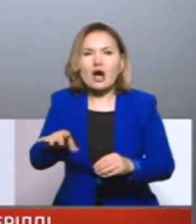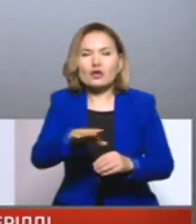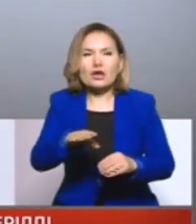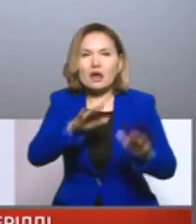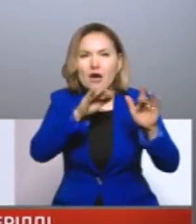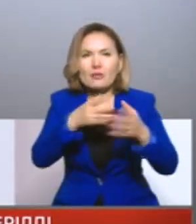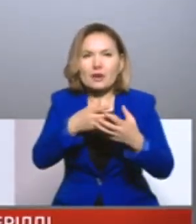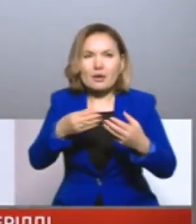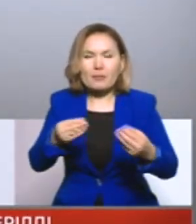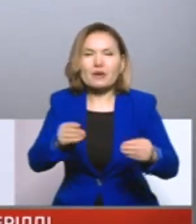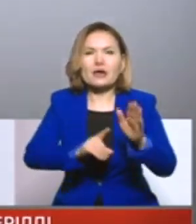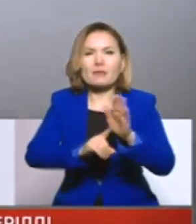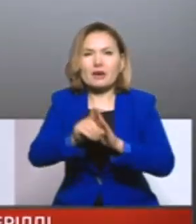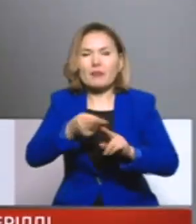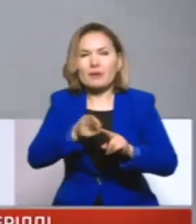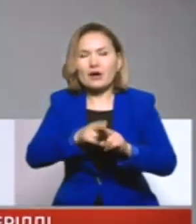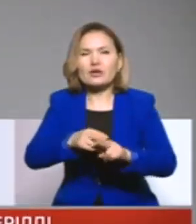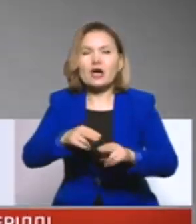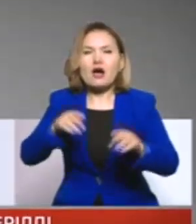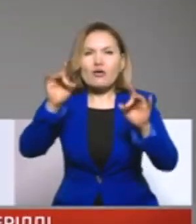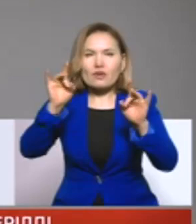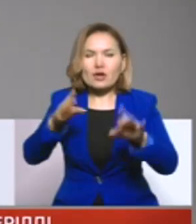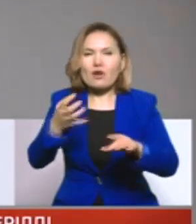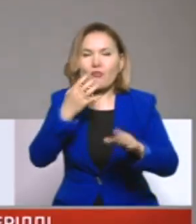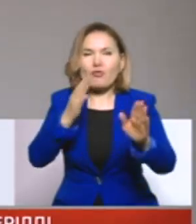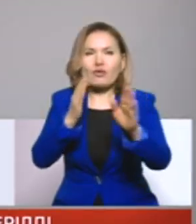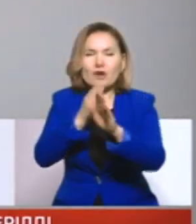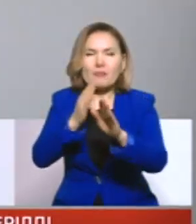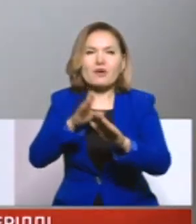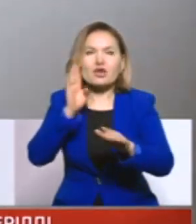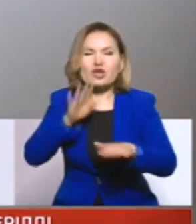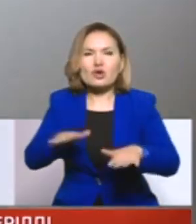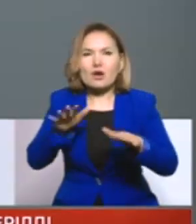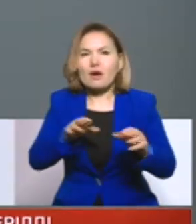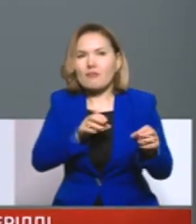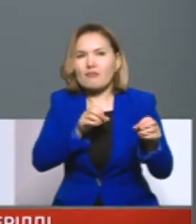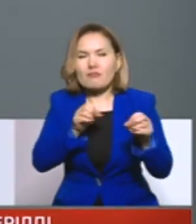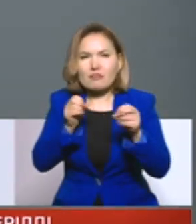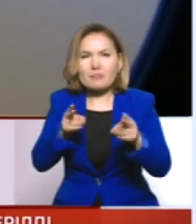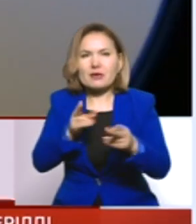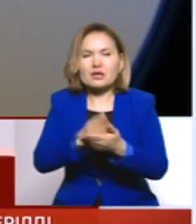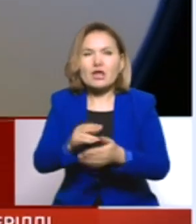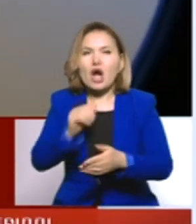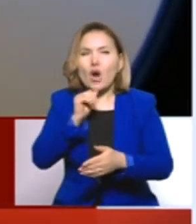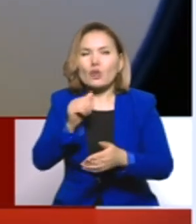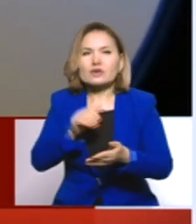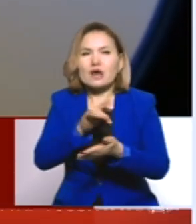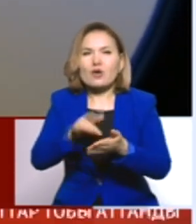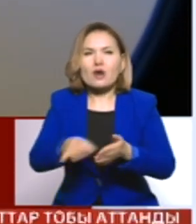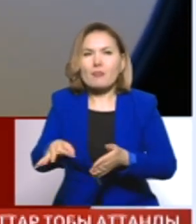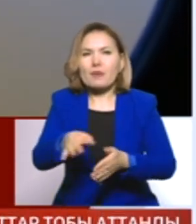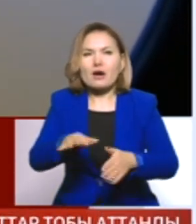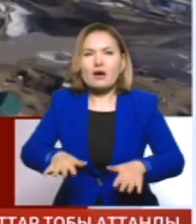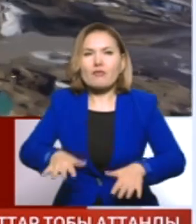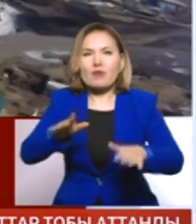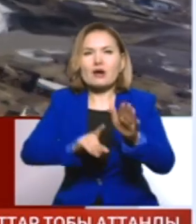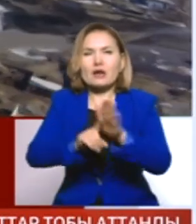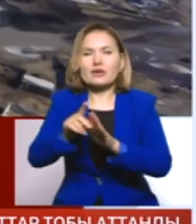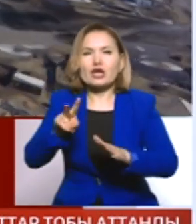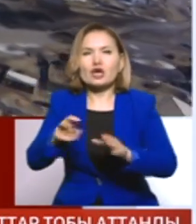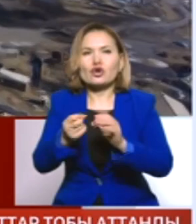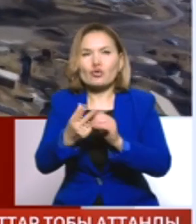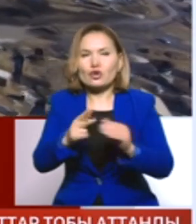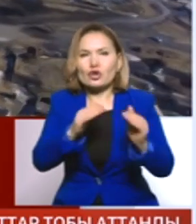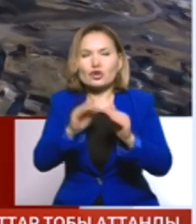жатыр. Күннің күрт жылыса тасқын күшейеді деген қауіп бар. Ал Қостанай облысында тасқын басталғалы 213 үйді